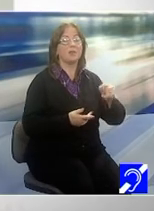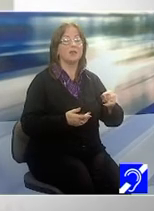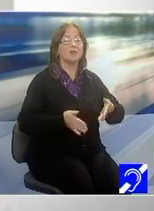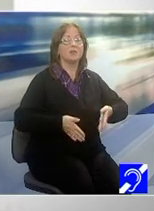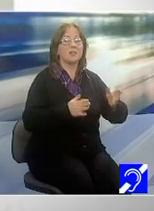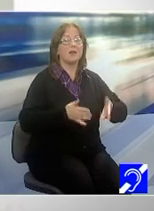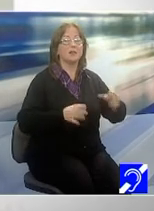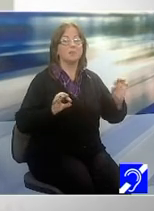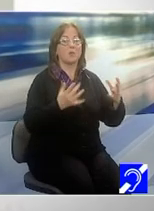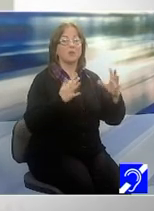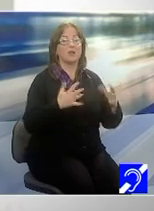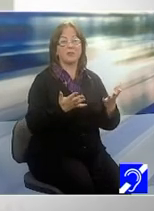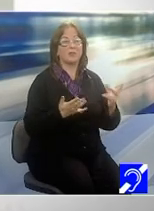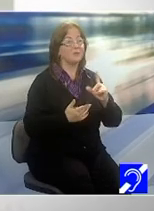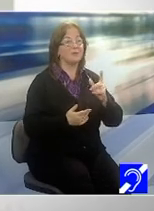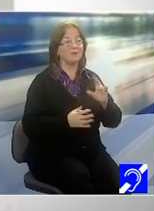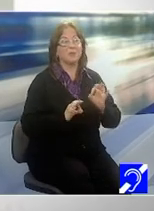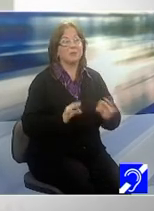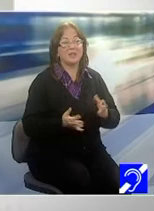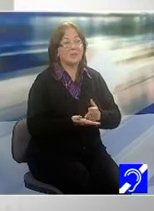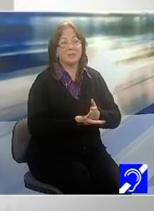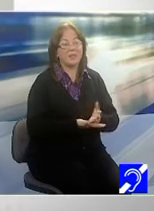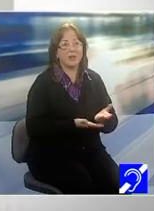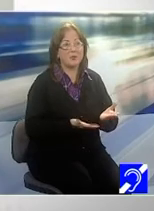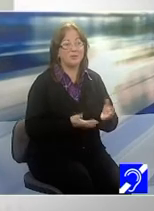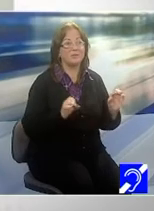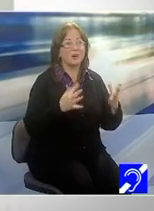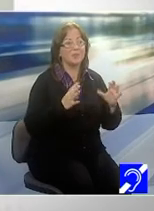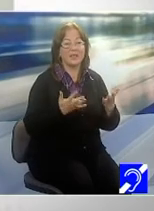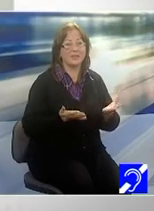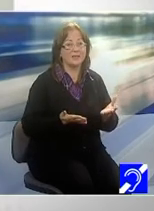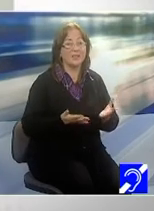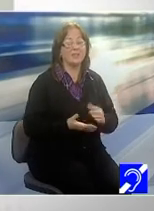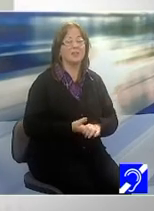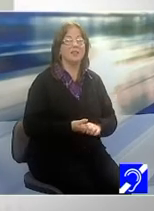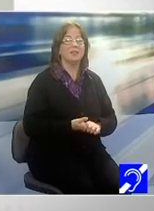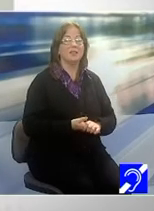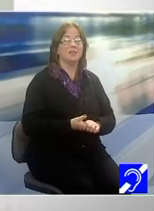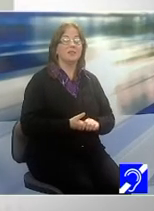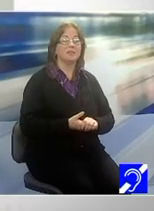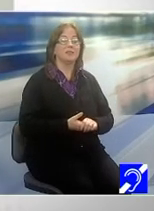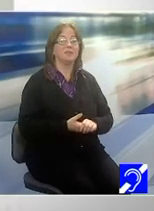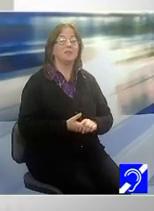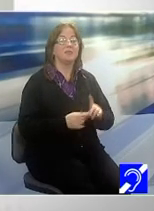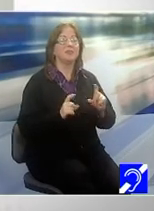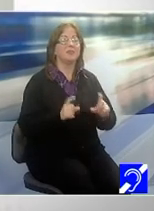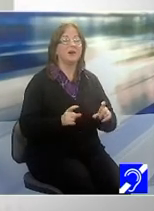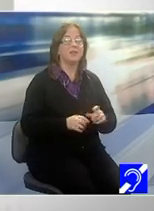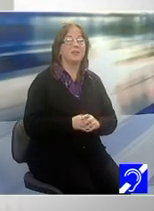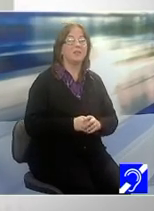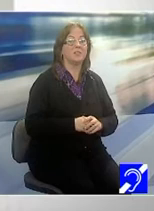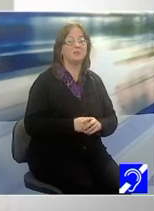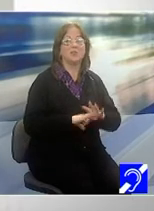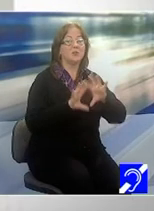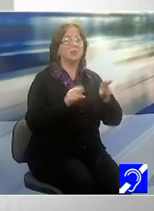dezavuiesc sub nicio formă, dimpotrivă, au fost utile și sunt necesare. Dacă doar asta se întâmplă și deci sunt așa în toată Europa, creează, e studenții în stradă,